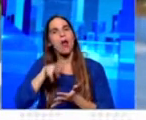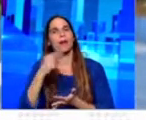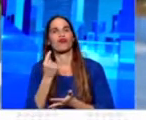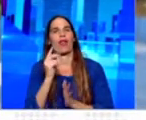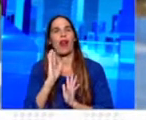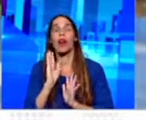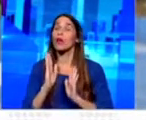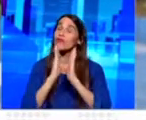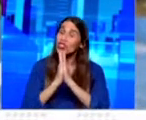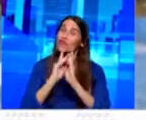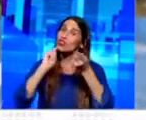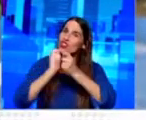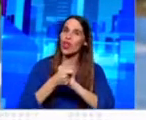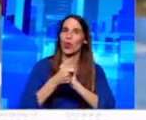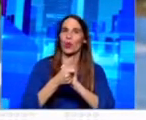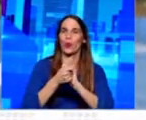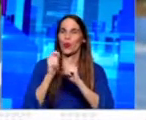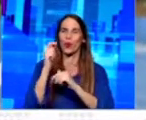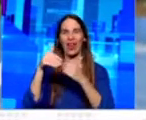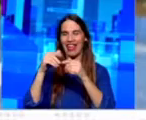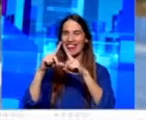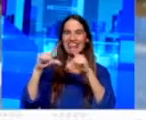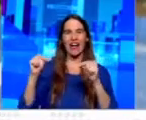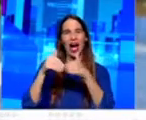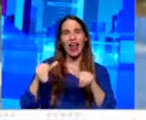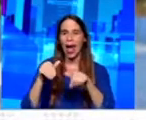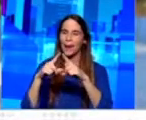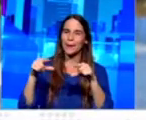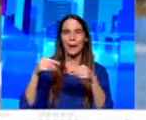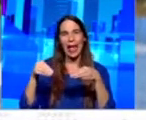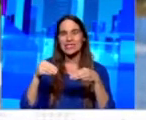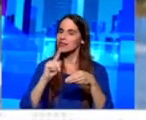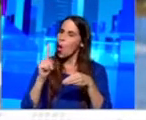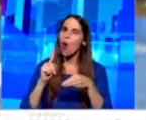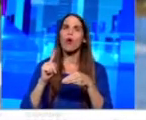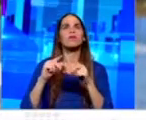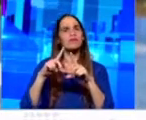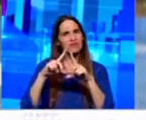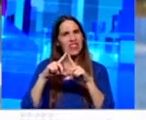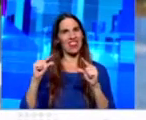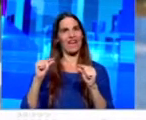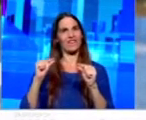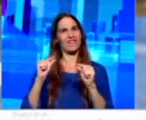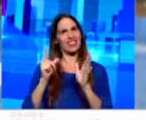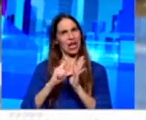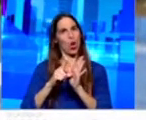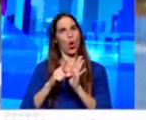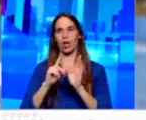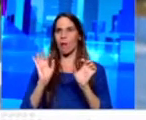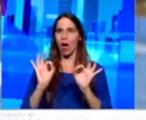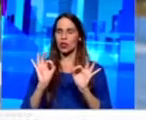להם לשנות את תו החניה מחתיכת פלסטיק לתו טכנולוגי ביומטרי, שרק